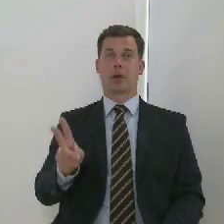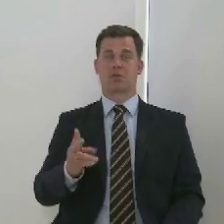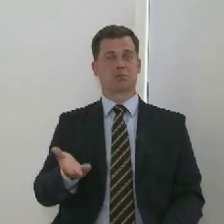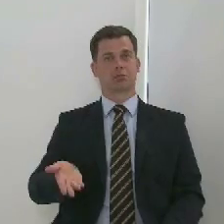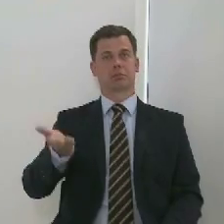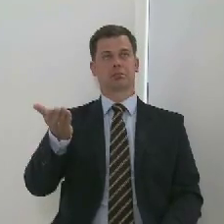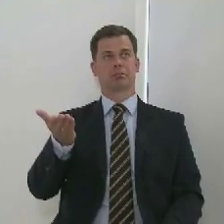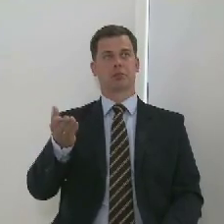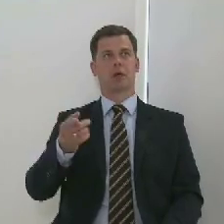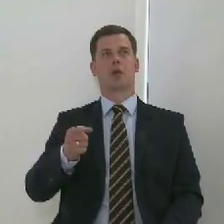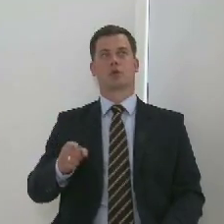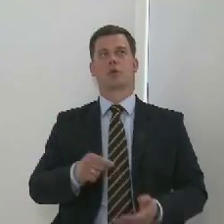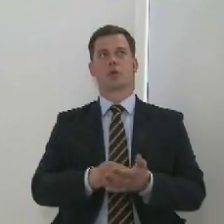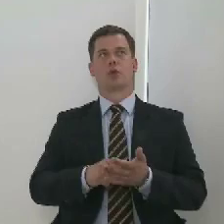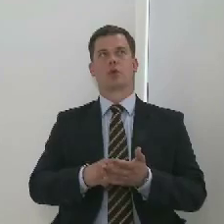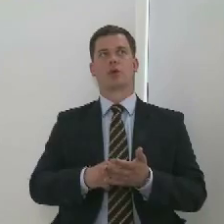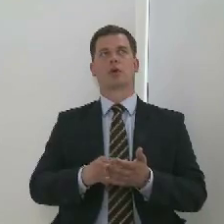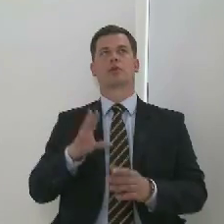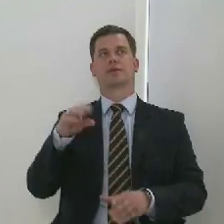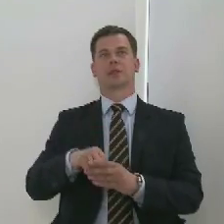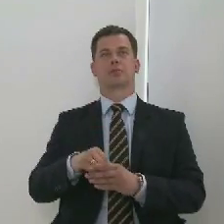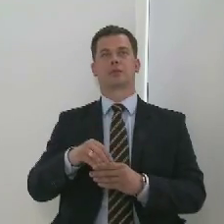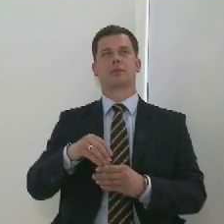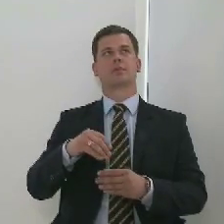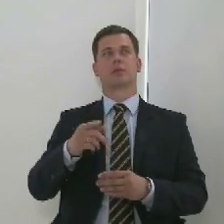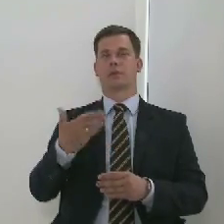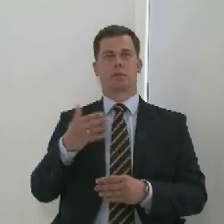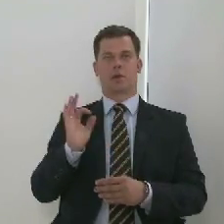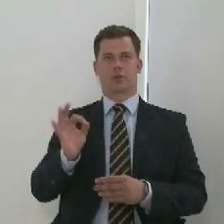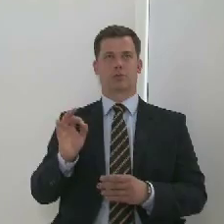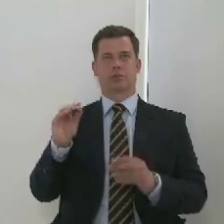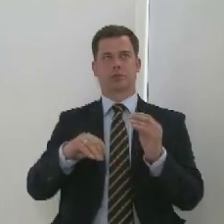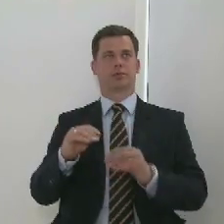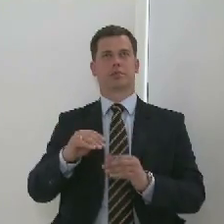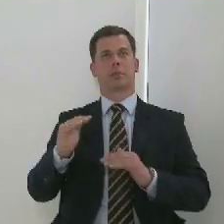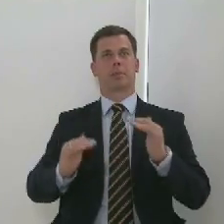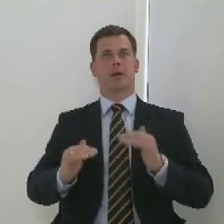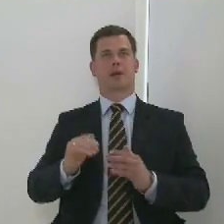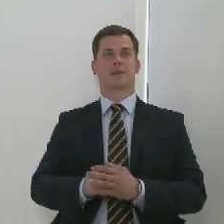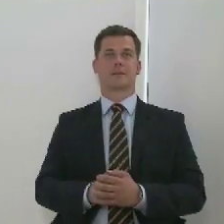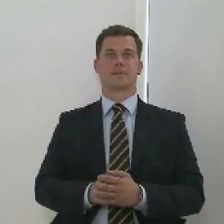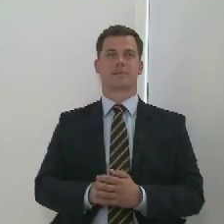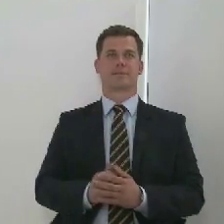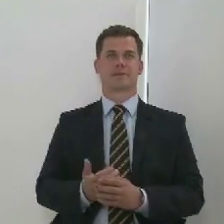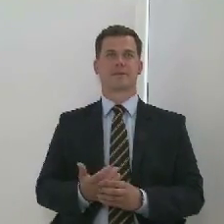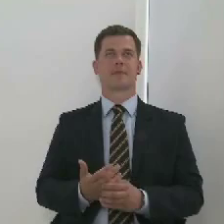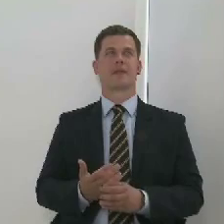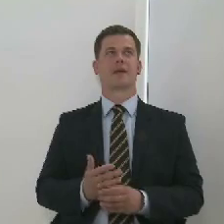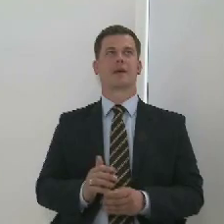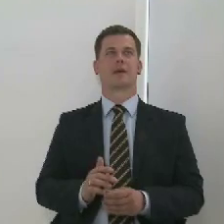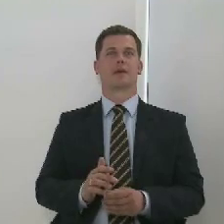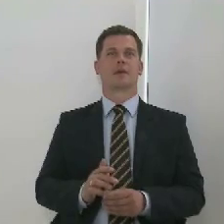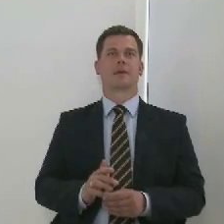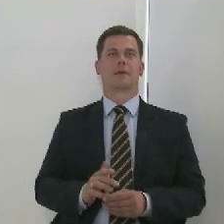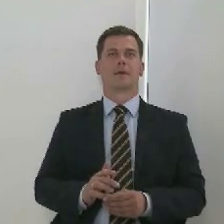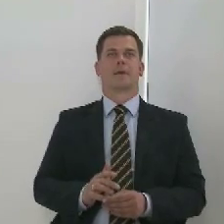i ten skład aminokwasowy jest bardzo dobry, dobrze zbilansowany. Są nieograniczone możliwości.